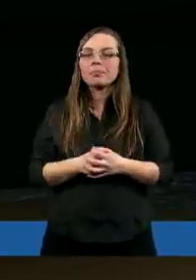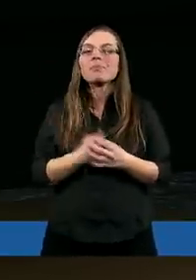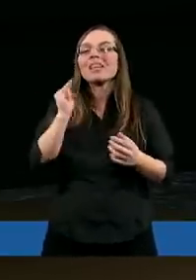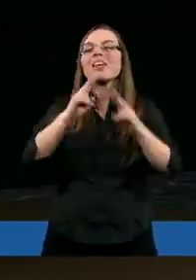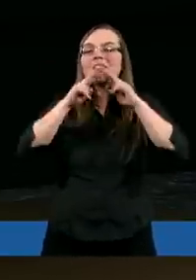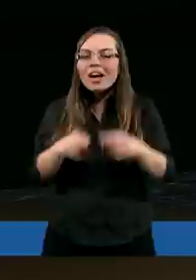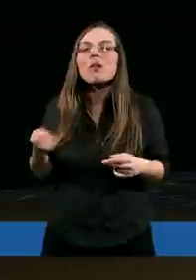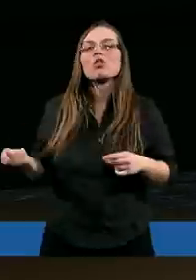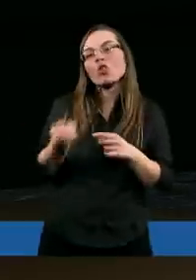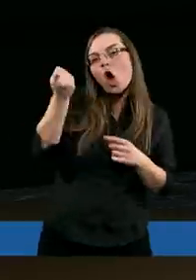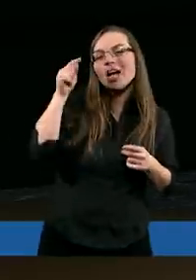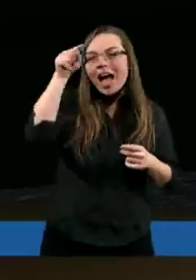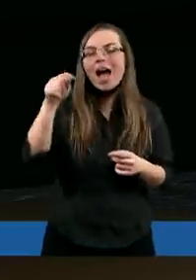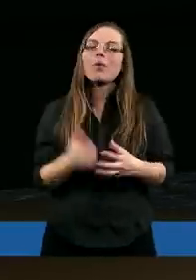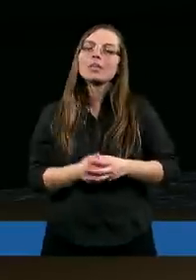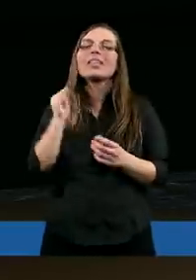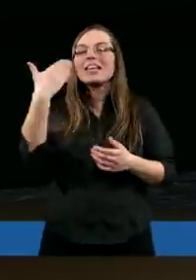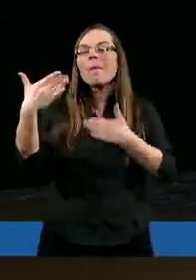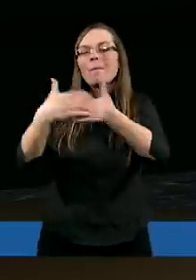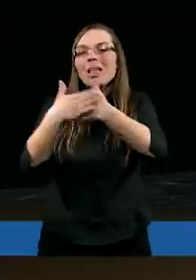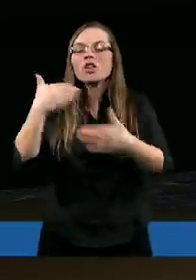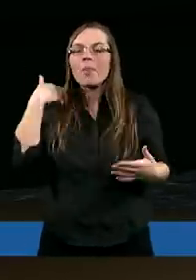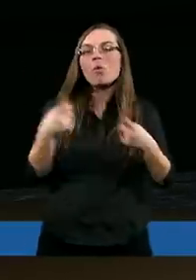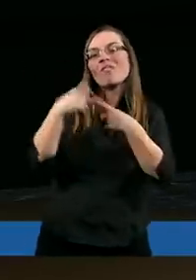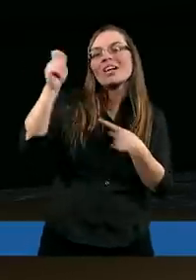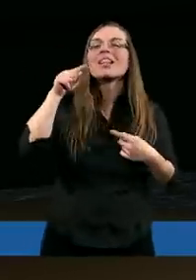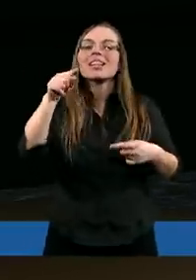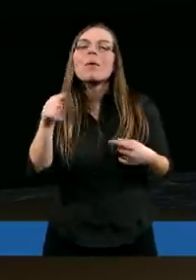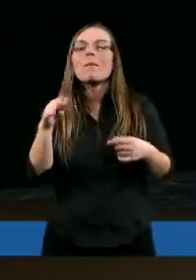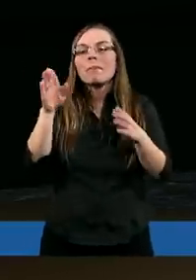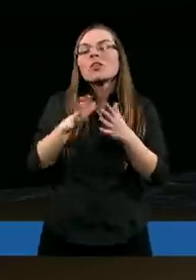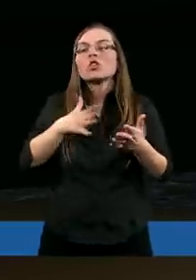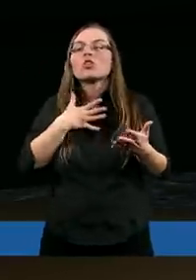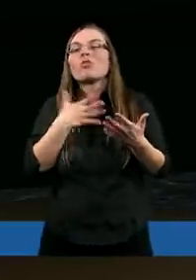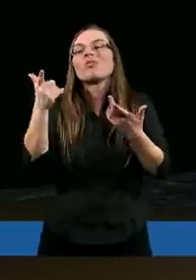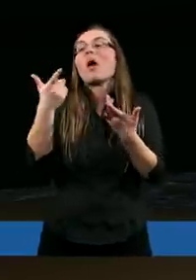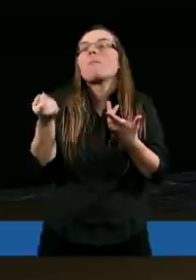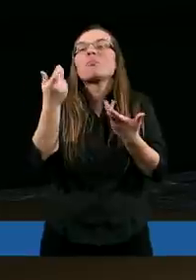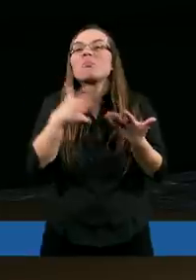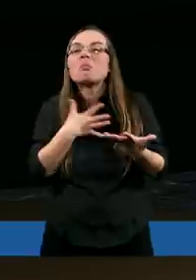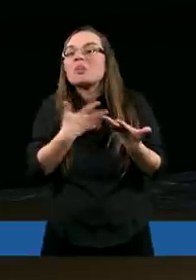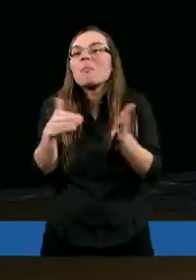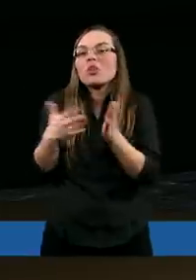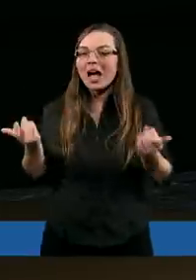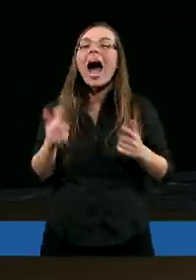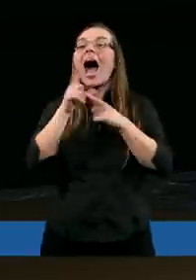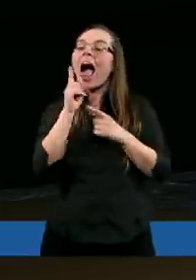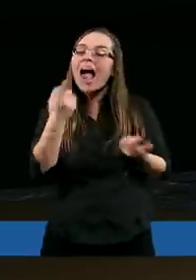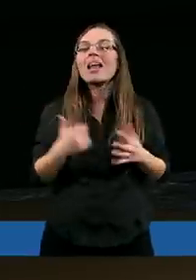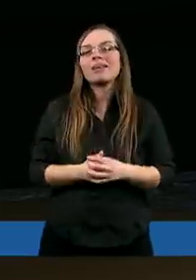wreszcie pojechałem. Im bliżej było wyjazdu, tym mniej miałem ochotę tam pojechać,